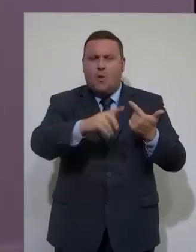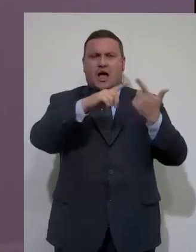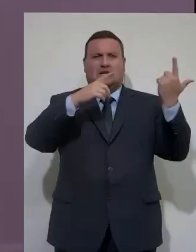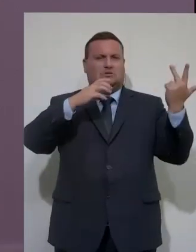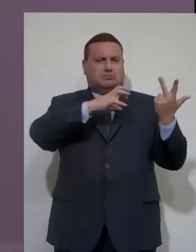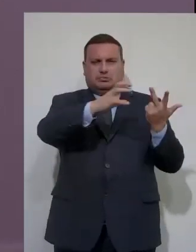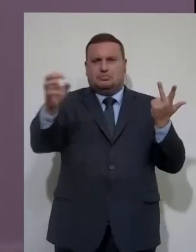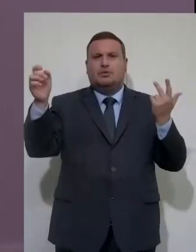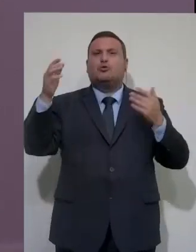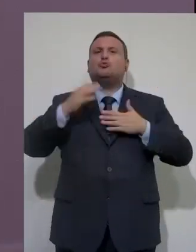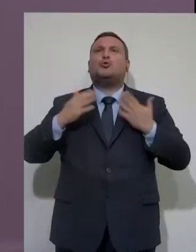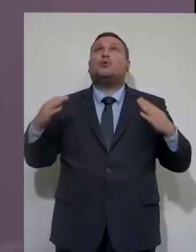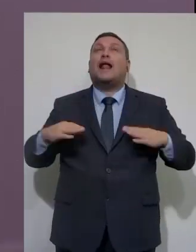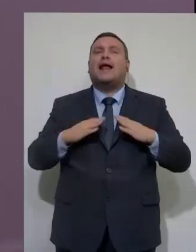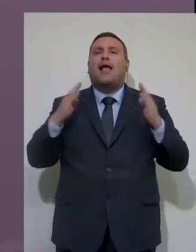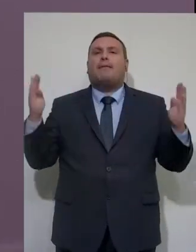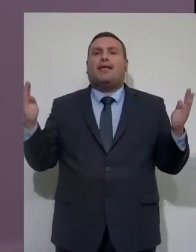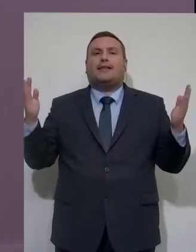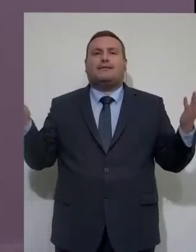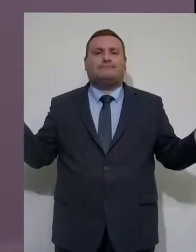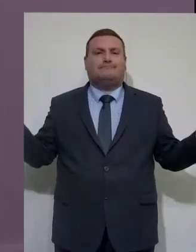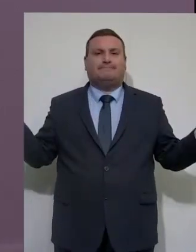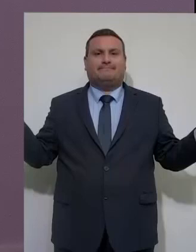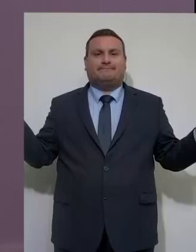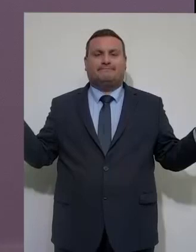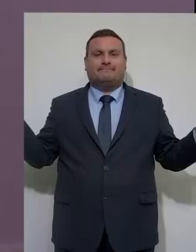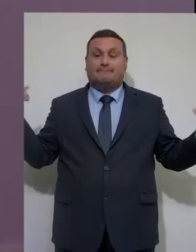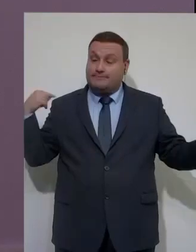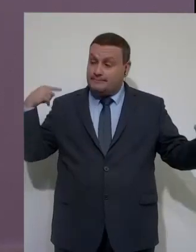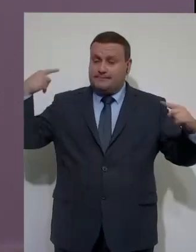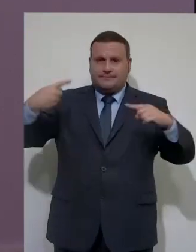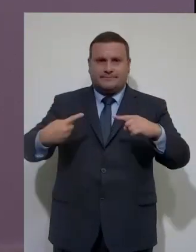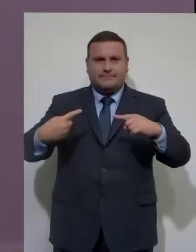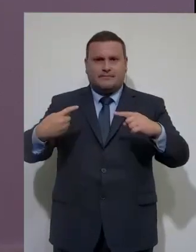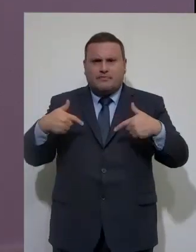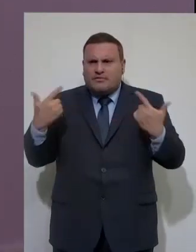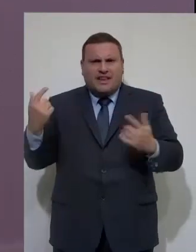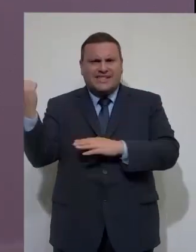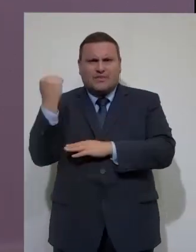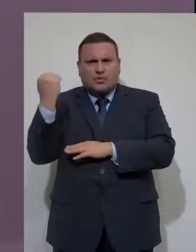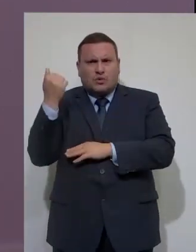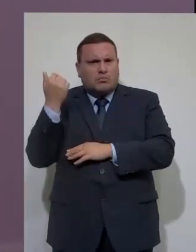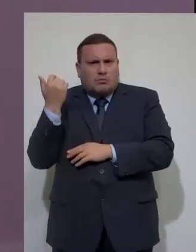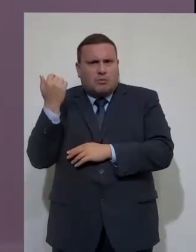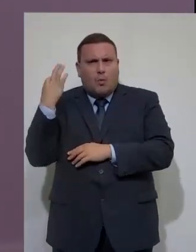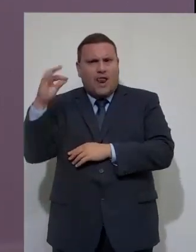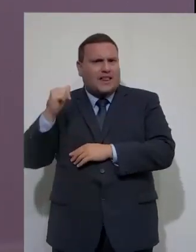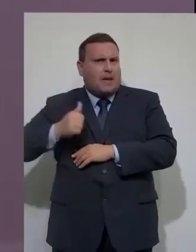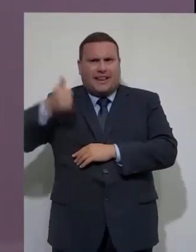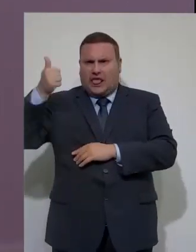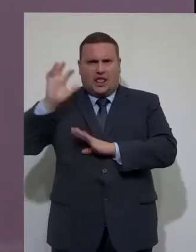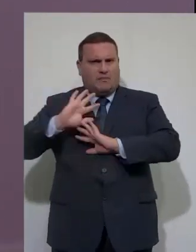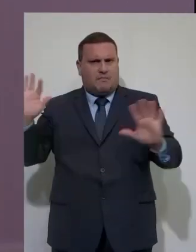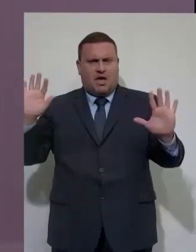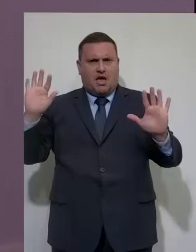all'aria aperta offrono oggi tutta una serie di servizi che sono di primissimo livello. È chiaro che questo è fondamentale